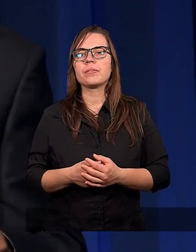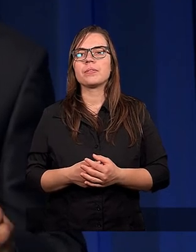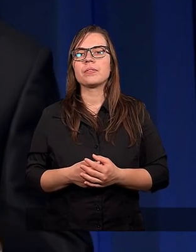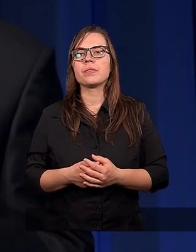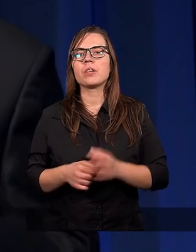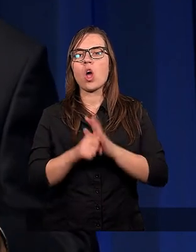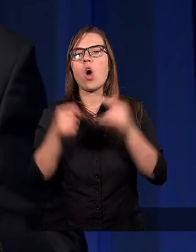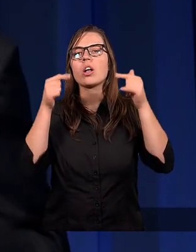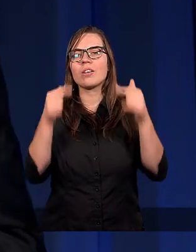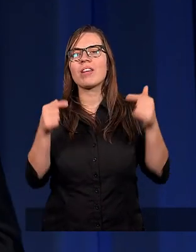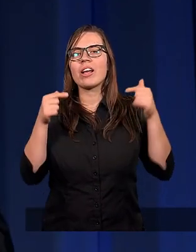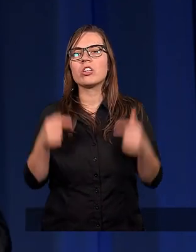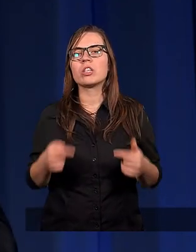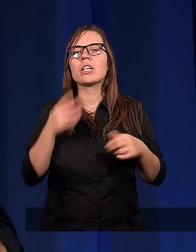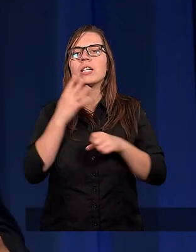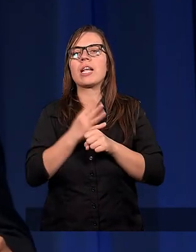od wiersza